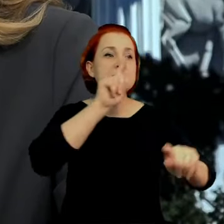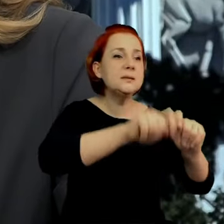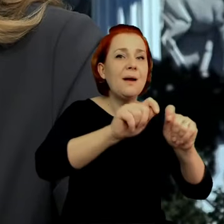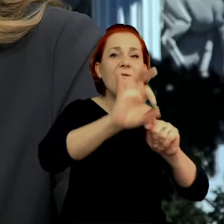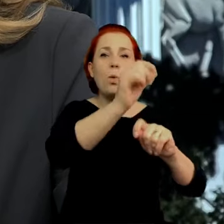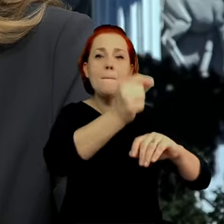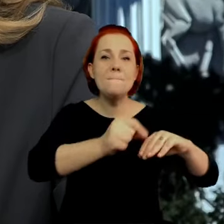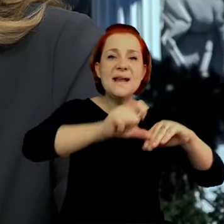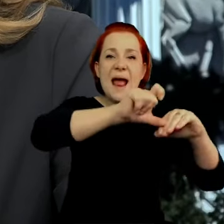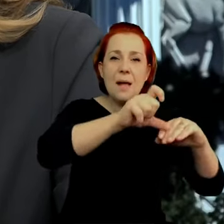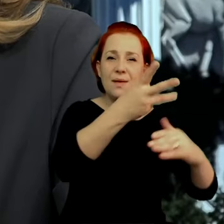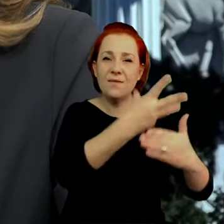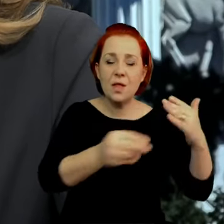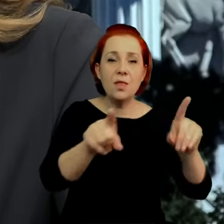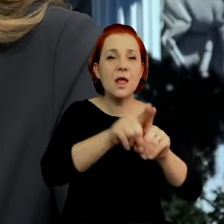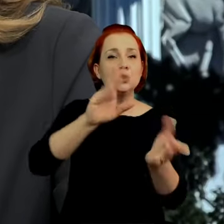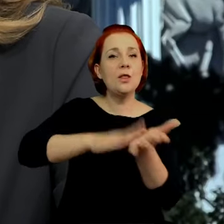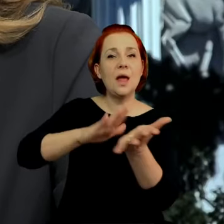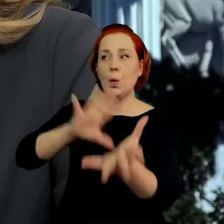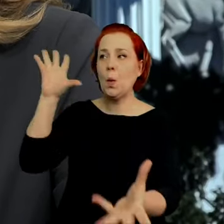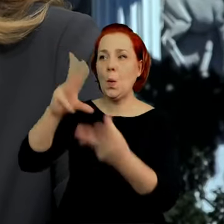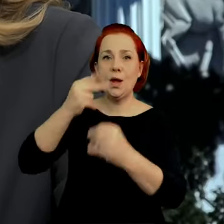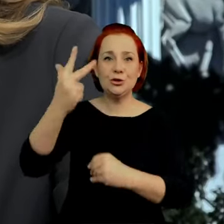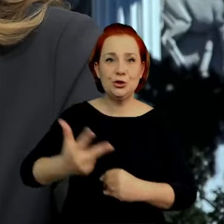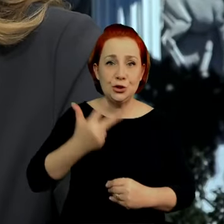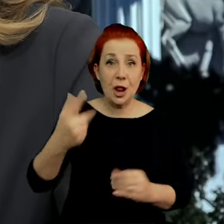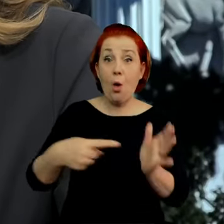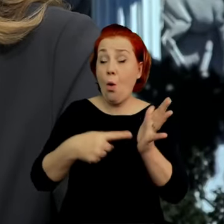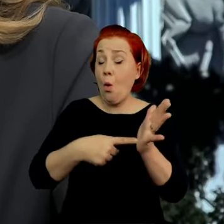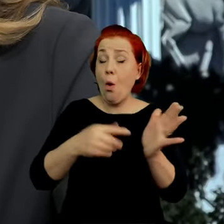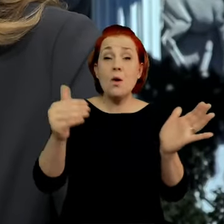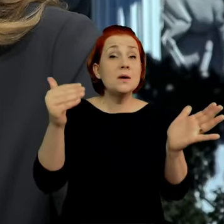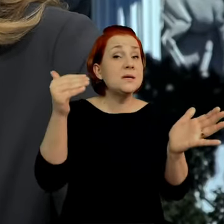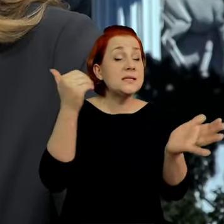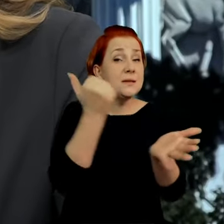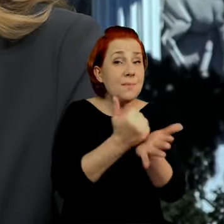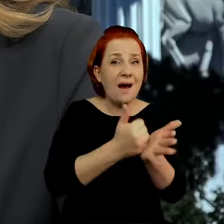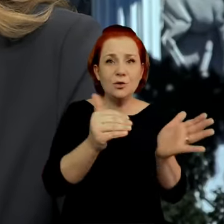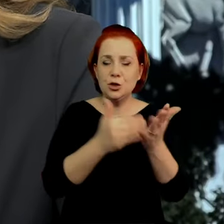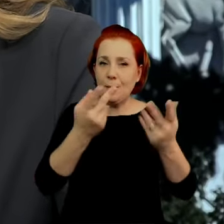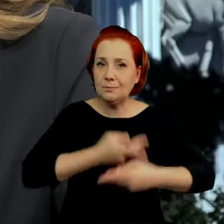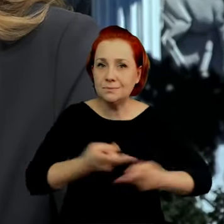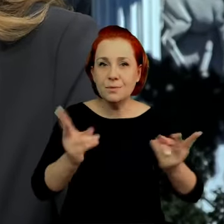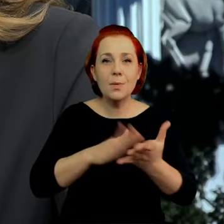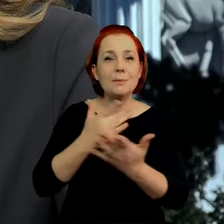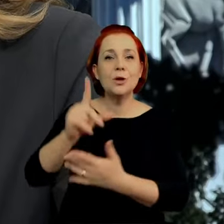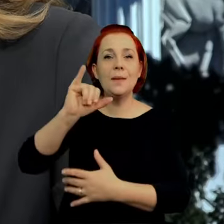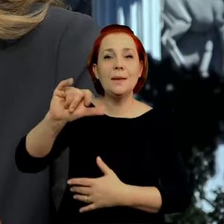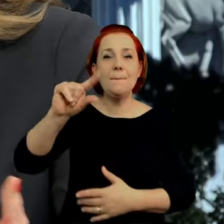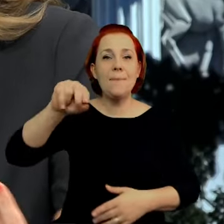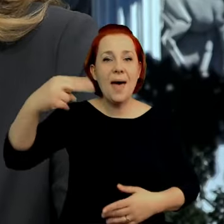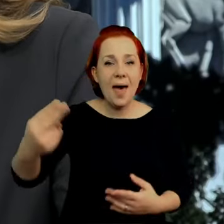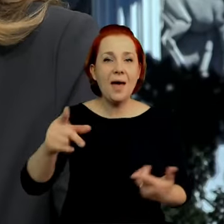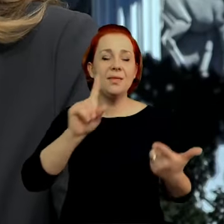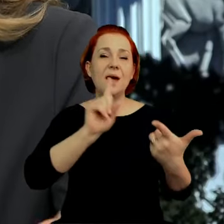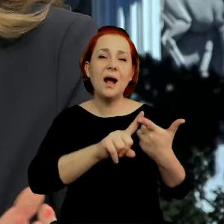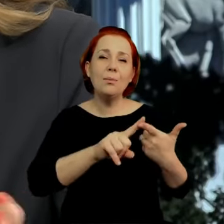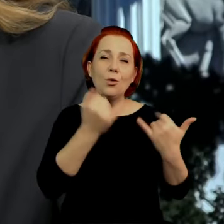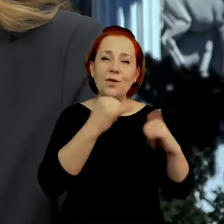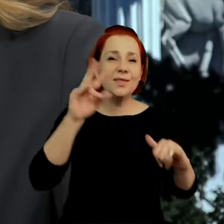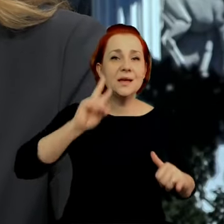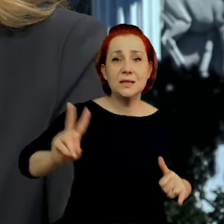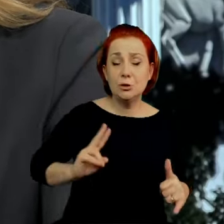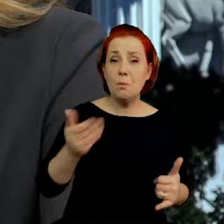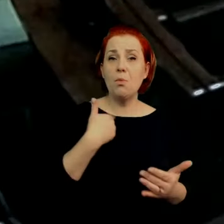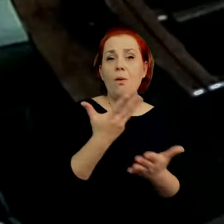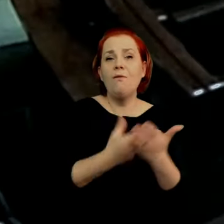i nagród za ostatnie 3 lata. Takie rzeczy trzeba ujawniać, bo okazało się, że na przykład w IPN czy w Instytucie Nasiennictwa wypłacono sobie